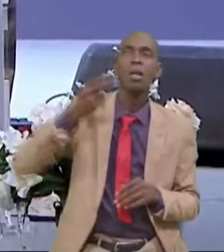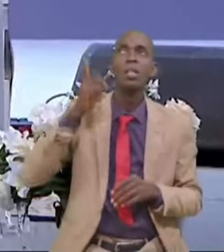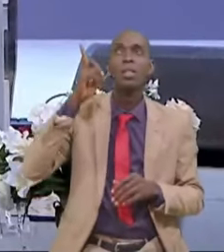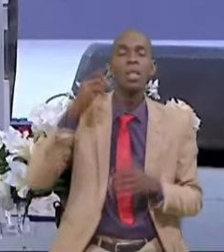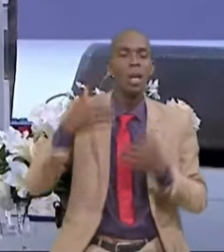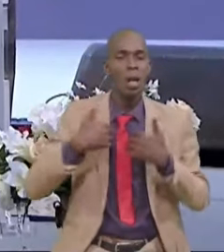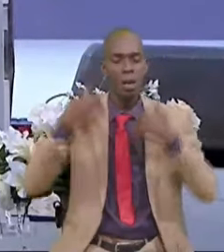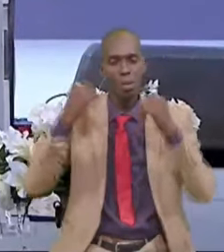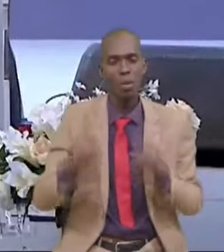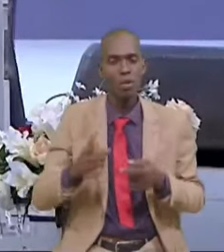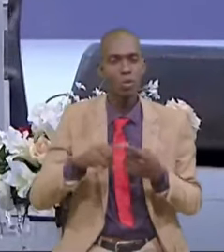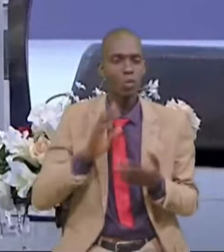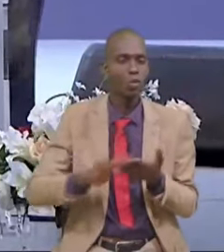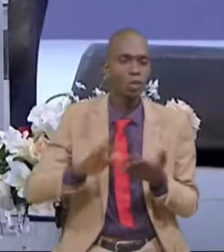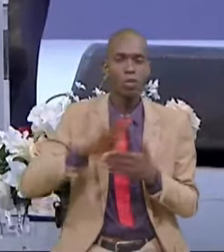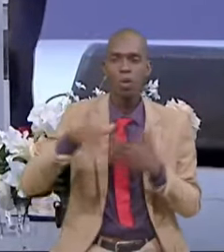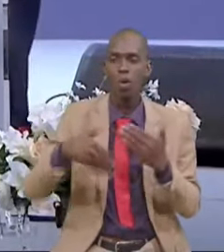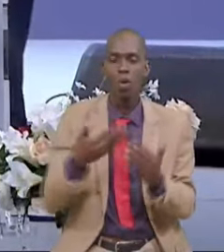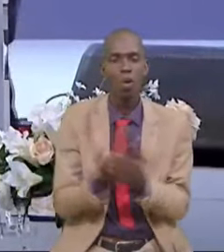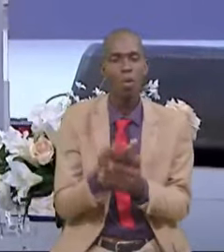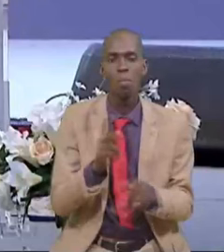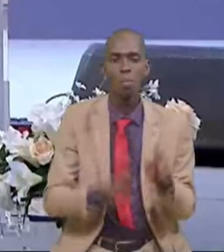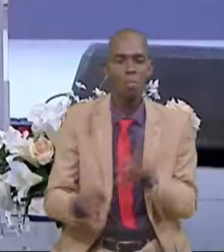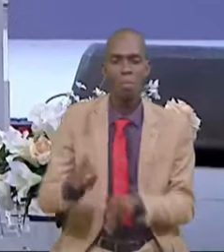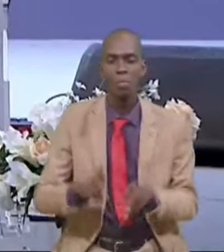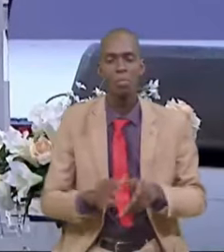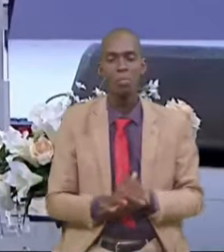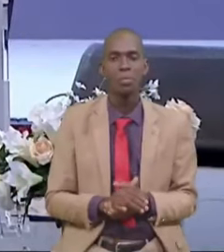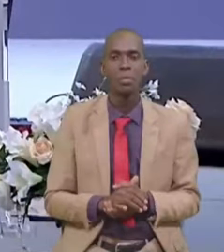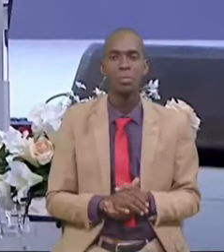voyez, la vérité de Dieu est si profonde et puissante, capable de tout faire.